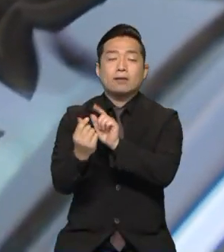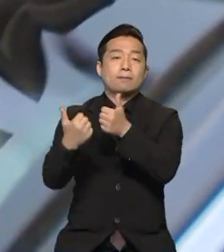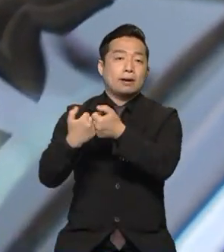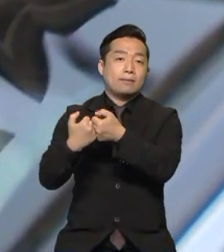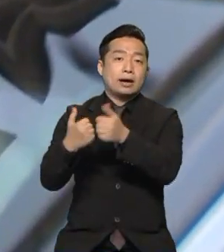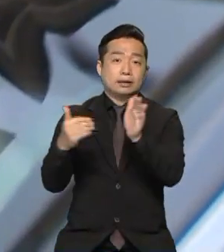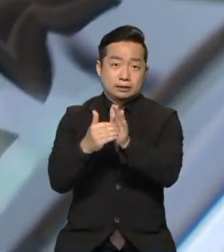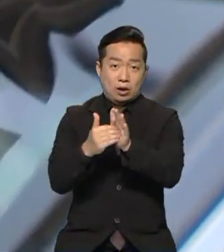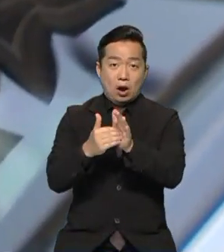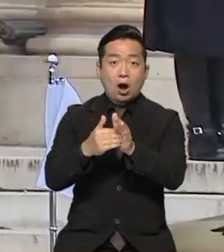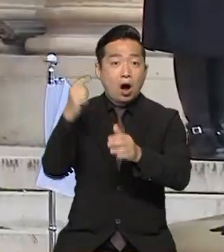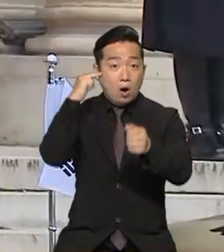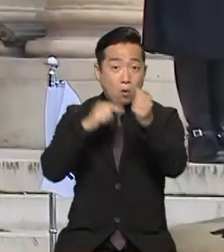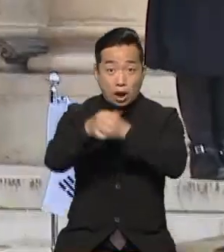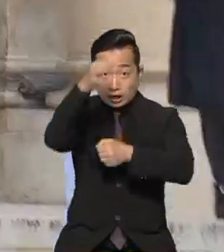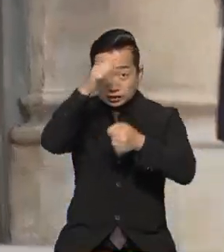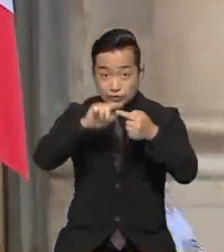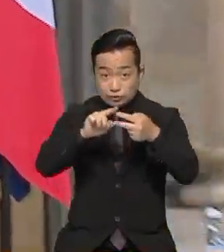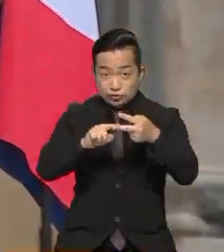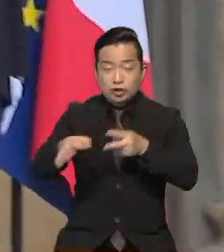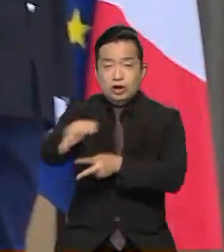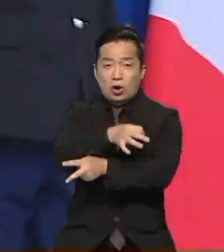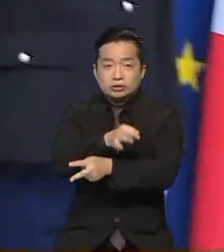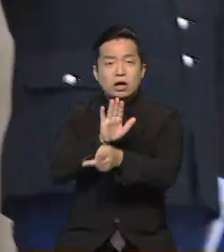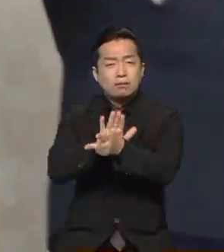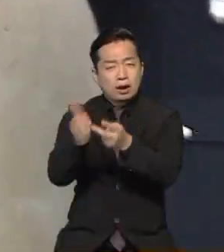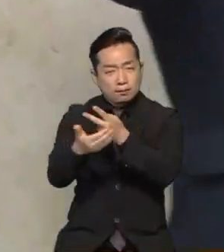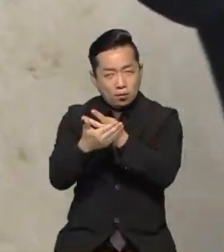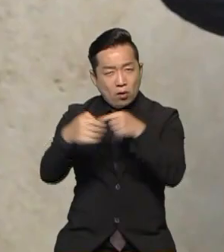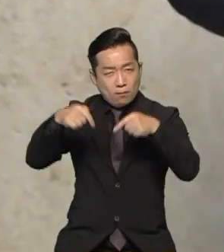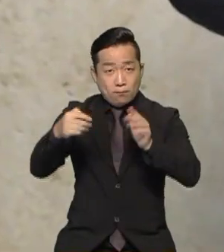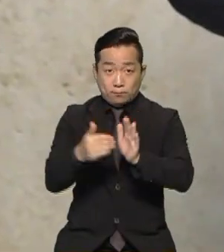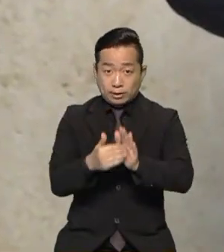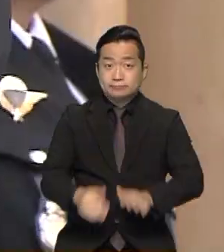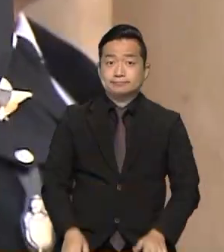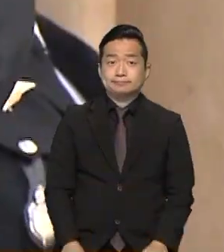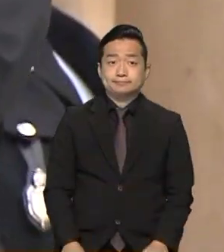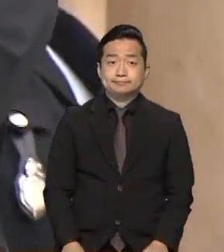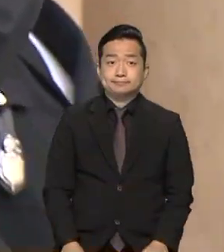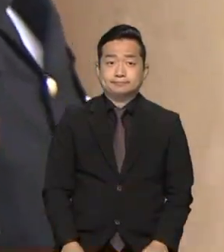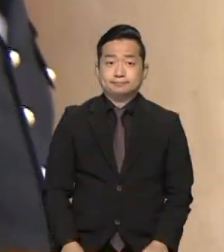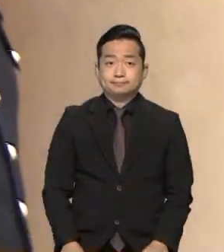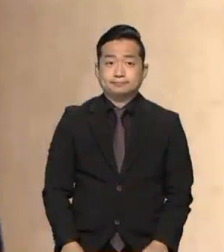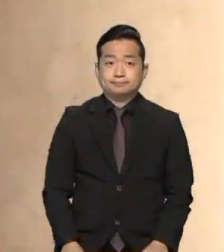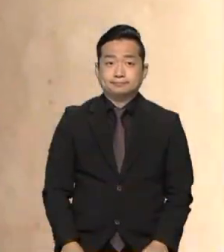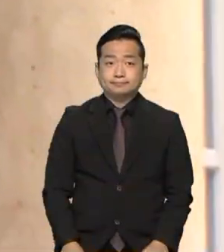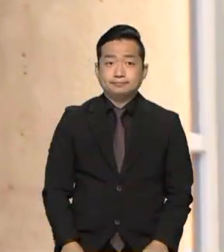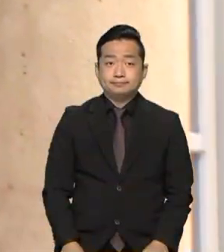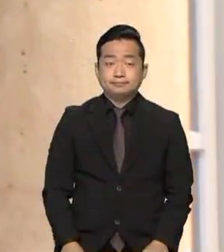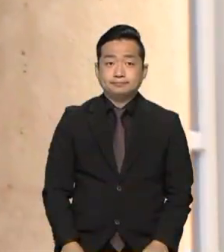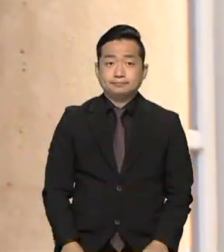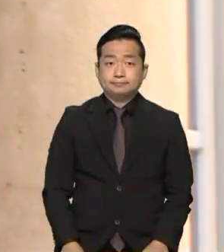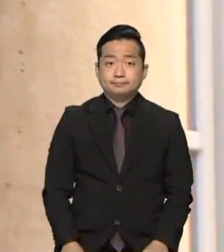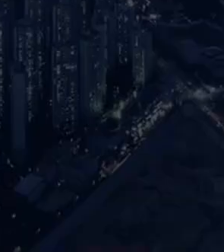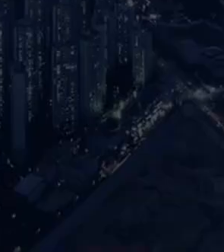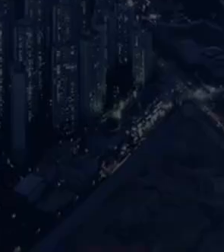하고 과학기술과 경제 분야 협력 방안을 논의했습니다. 파리에서 SBS 한상우입니다.